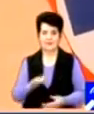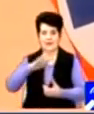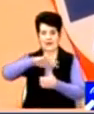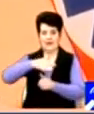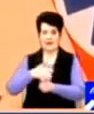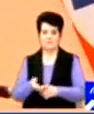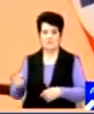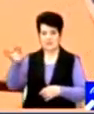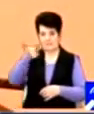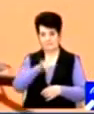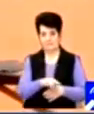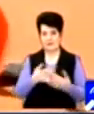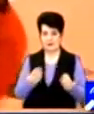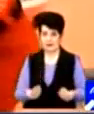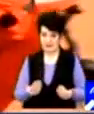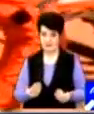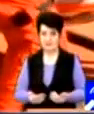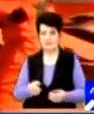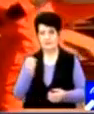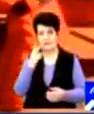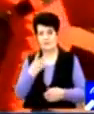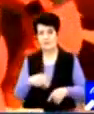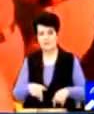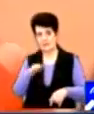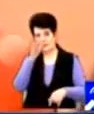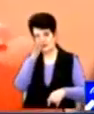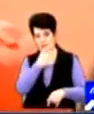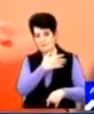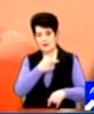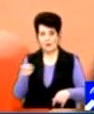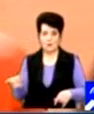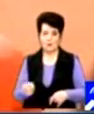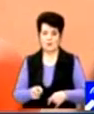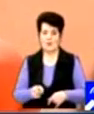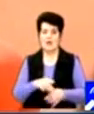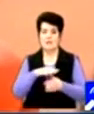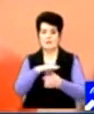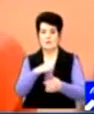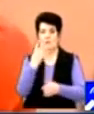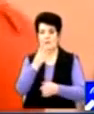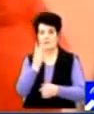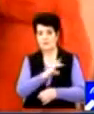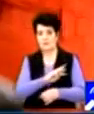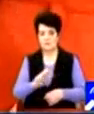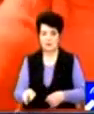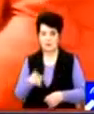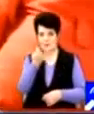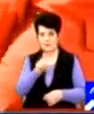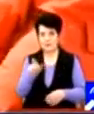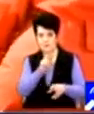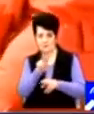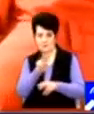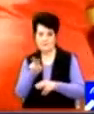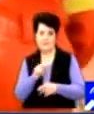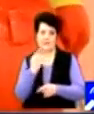Elicopterul SMURD a aterizat astăzi la prânz pe stadionul Dinamo din Chișinău. Pe parcursul zborului, care a durat aproape 40 de minute, pacientul a fost